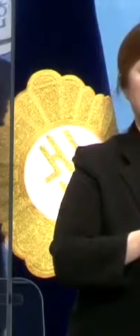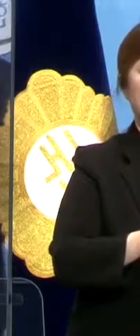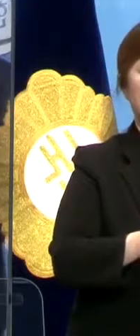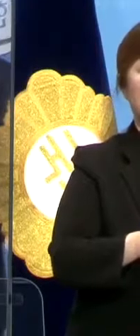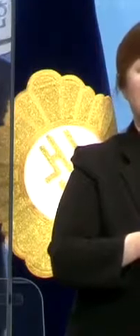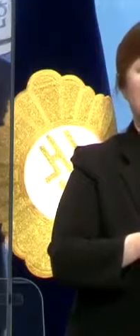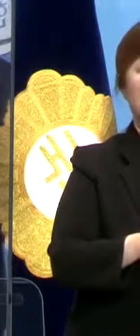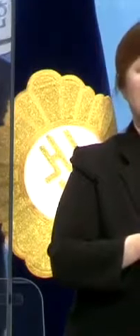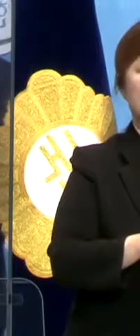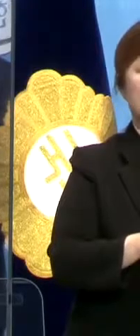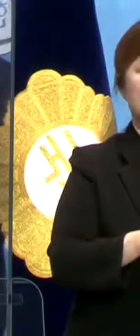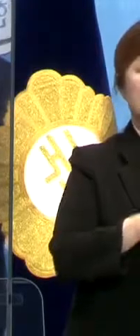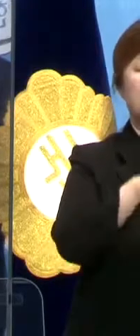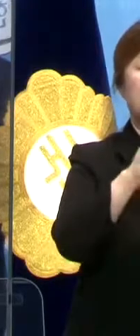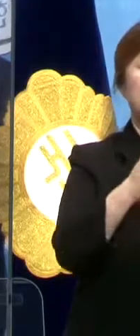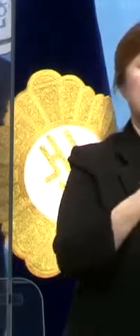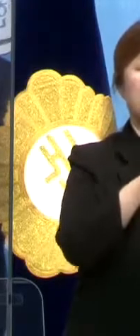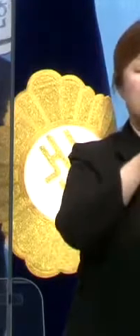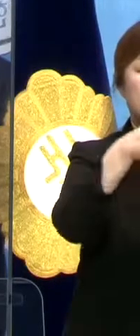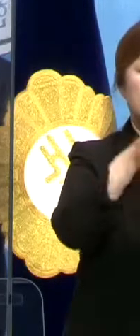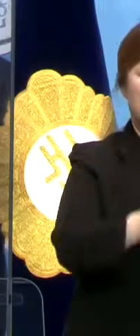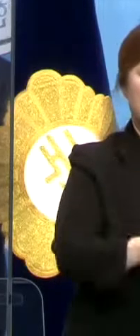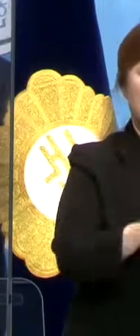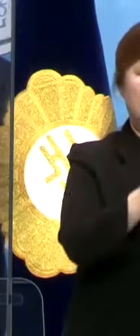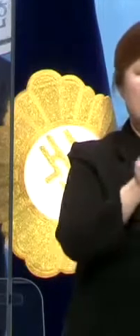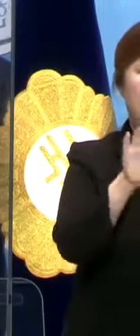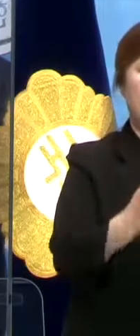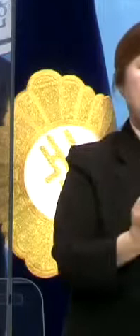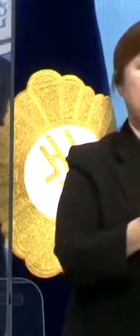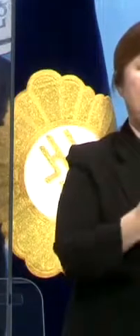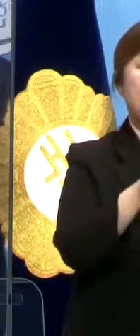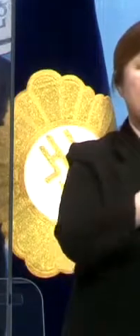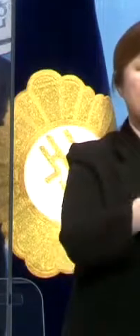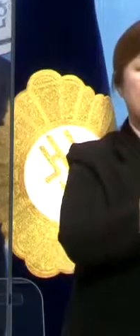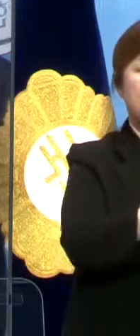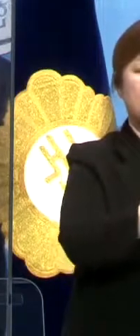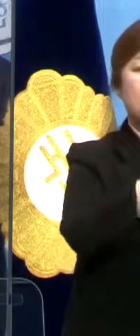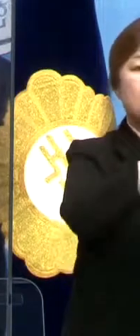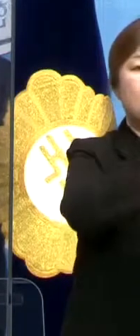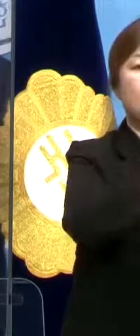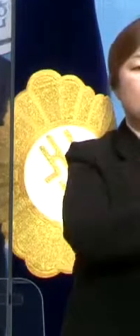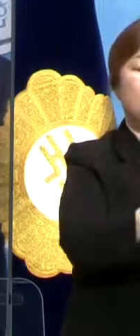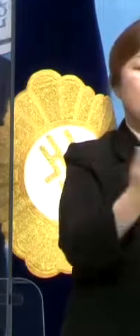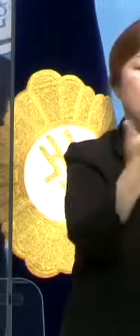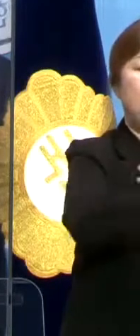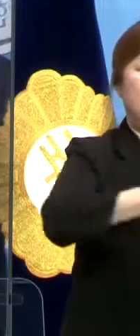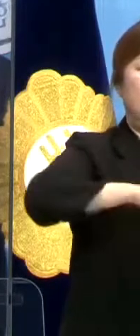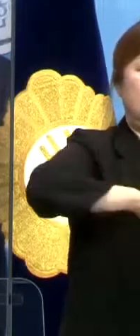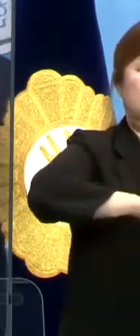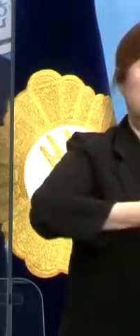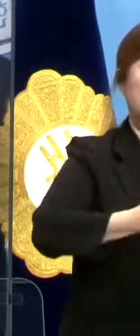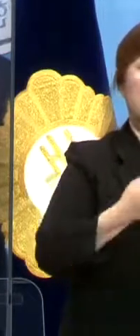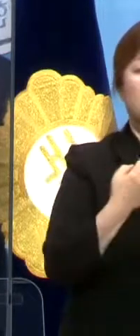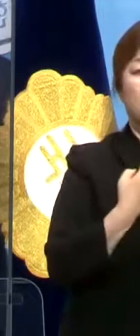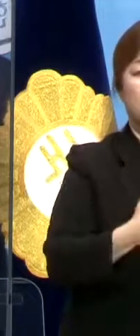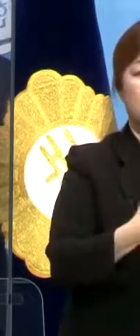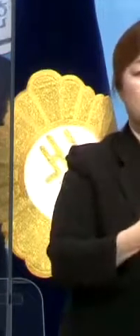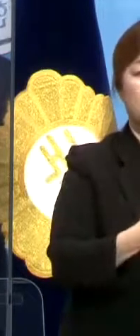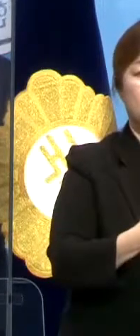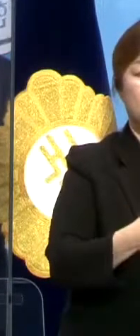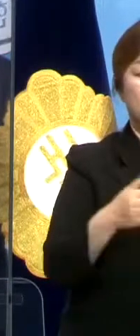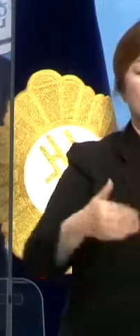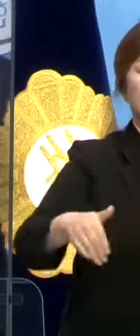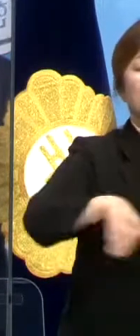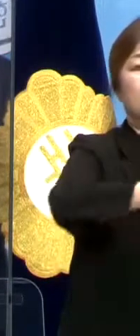2급 발암 물질 로 취급하는 굉장히 엄한 그런 노동 입니다 우리나라